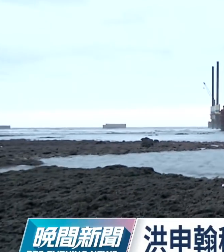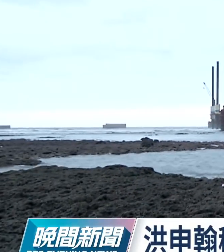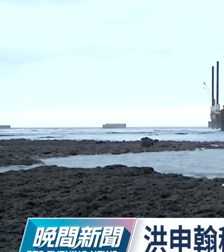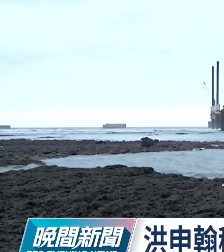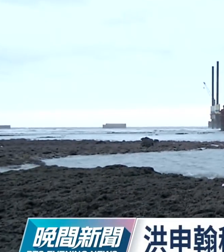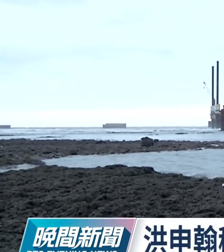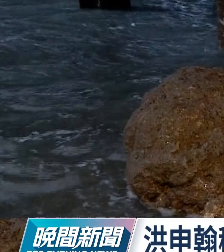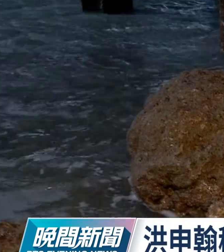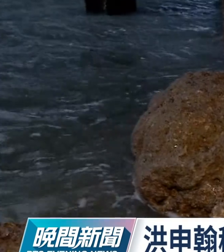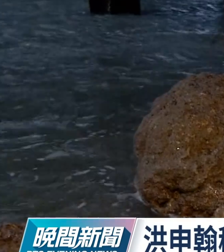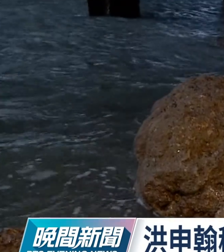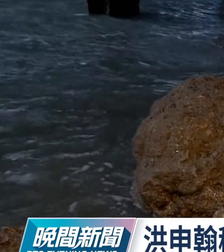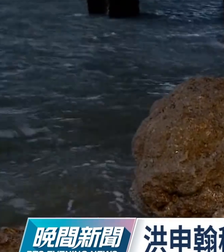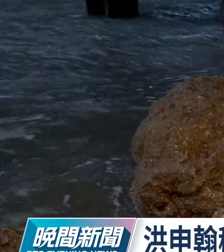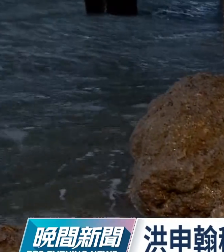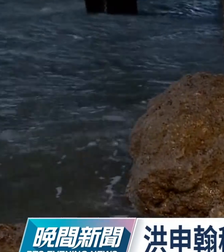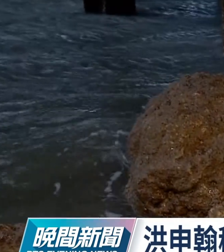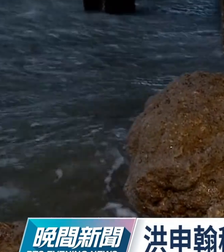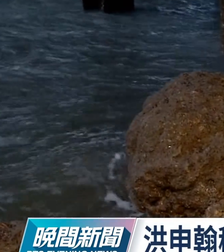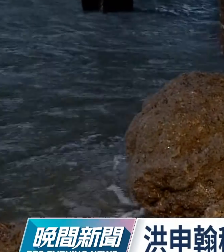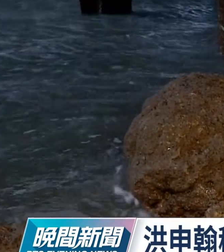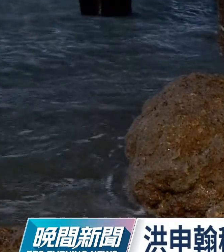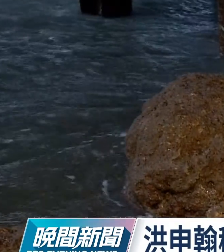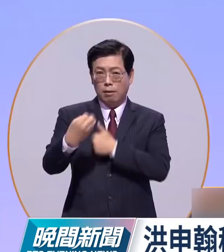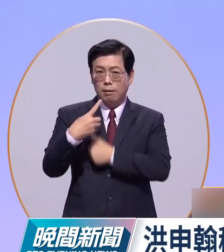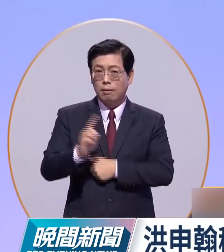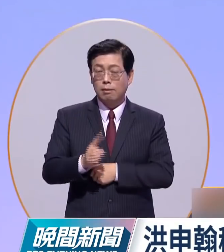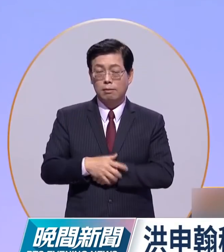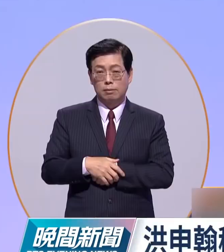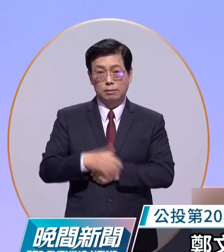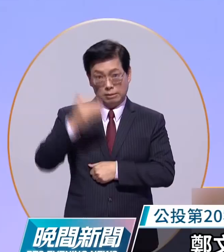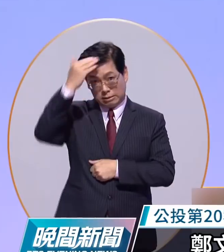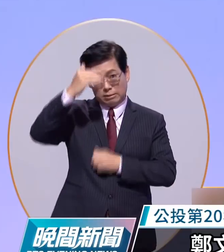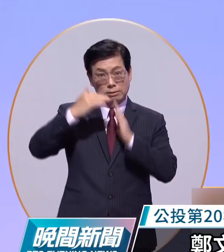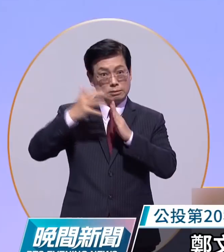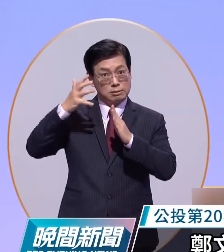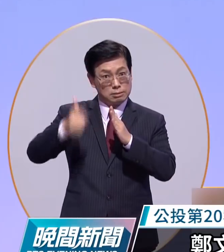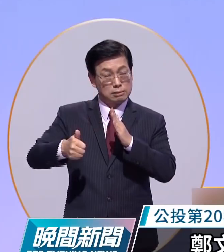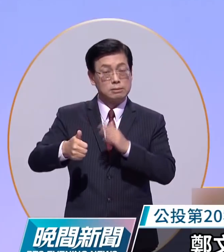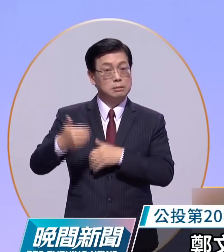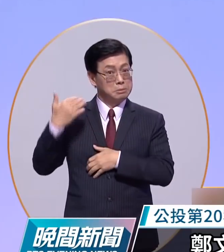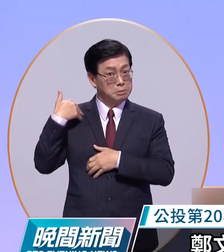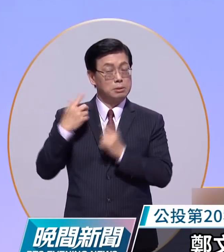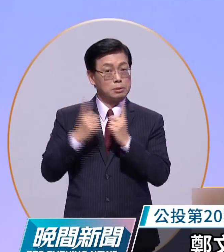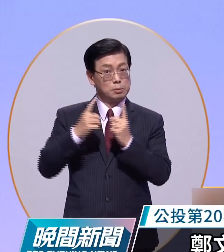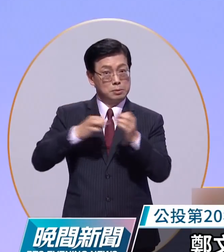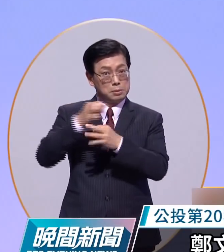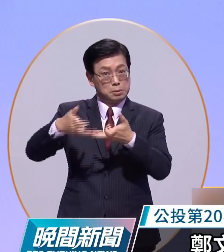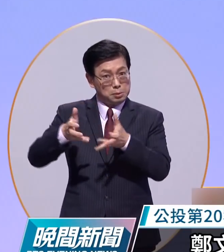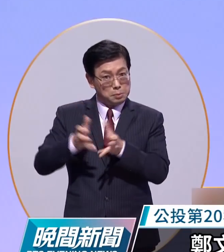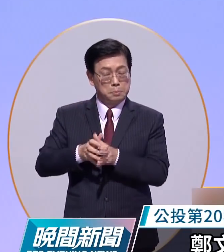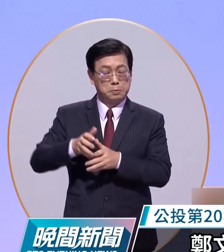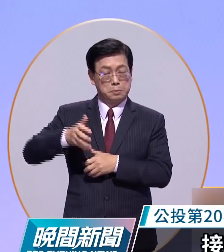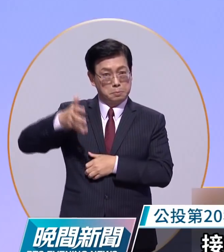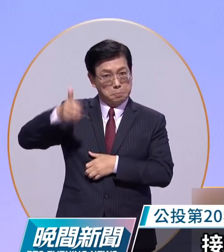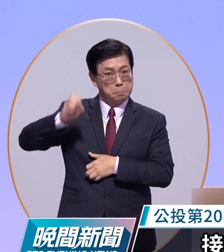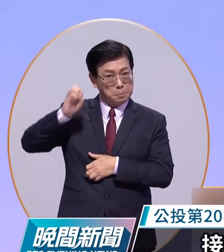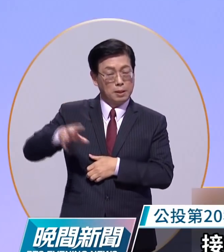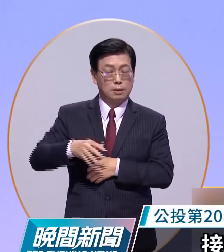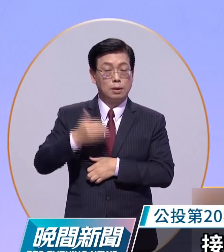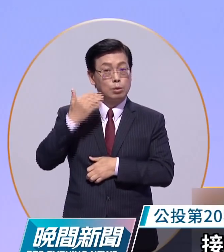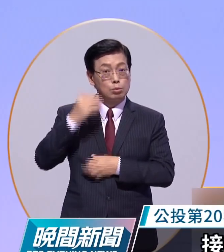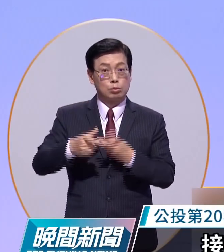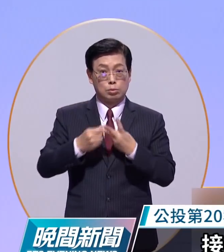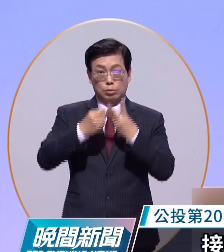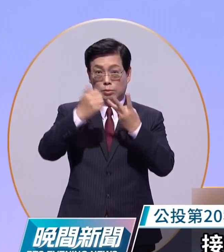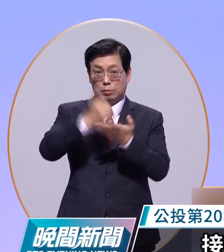申，三阶一退再退已是最好方案。 郑文灿市长曾经对经济部高层表示，接收